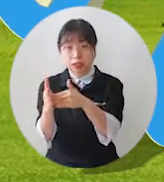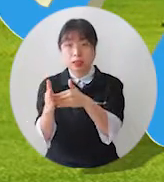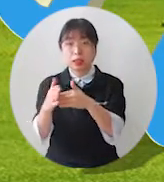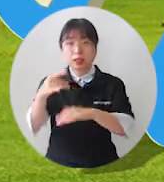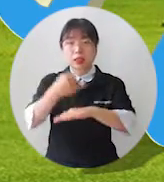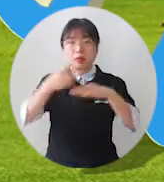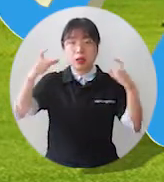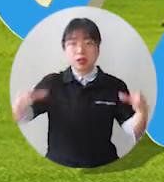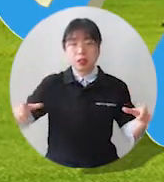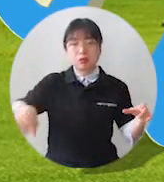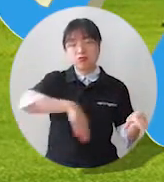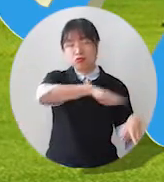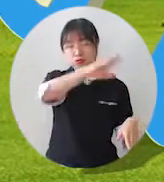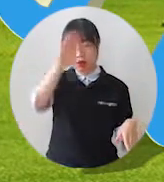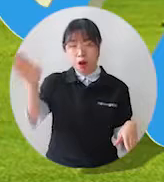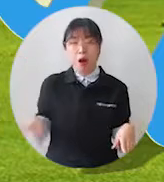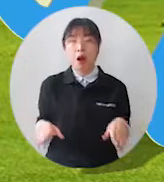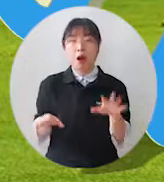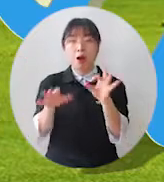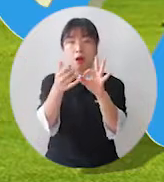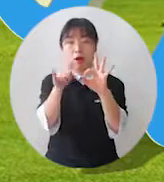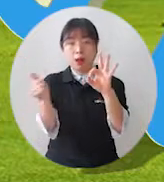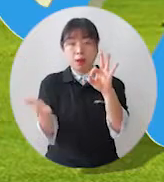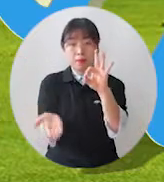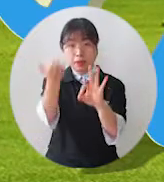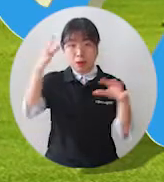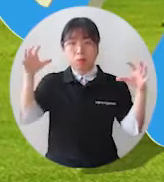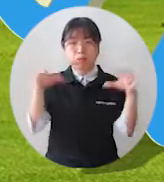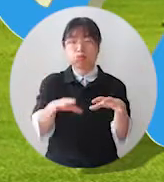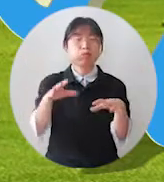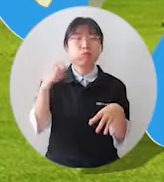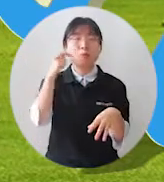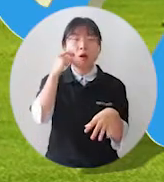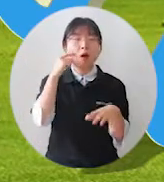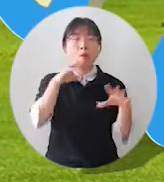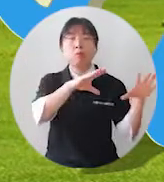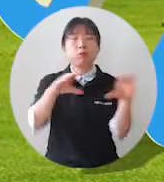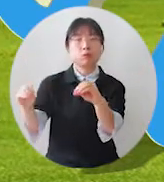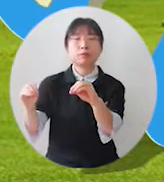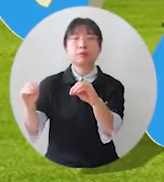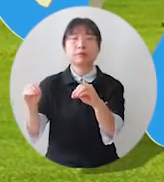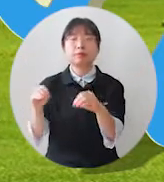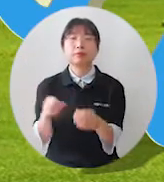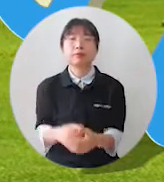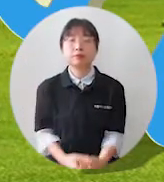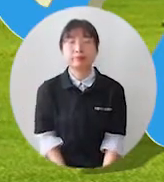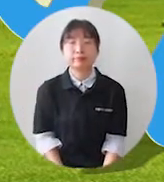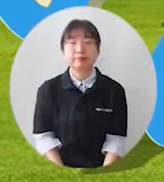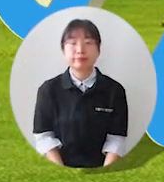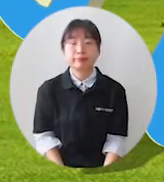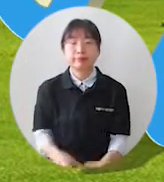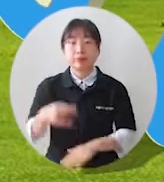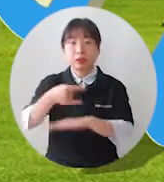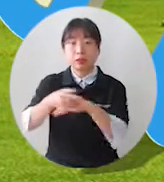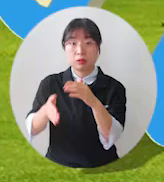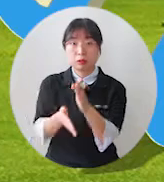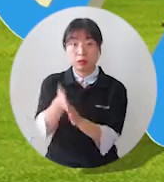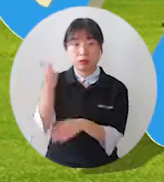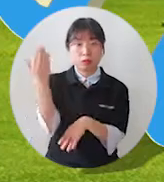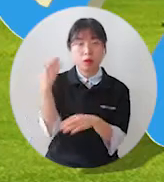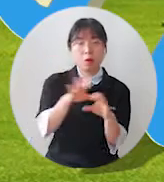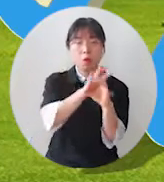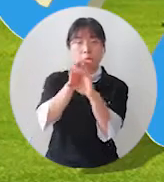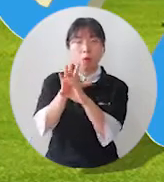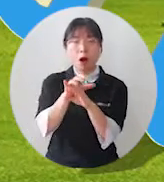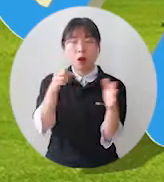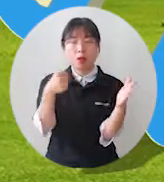24시까지 의왕시 전역에서 10인 이상이 모이는 모든 집회를 전면 금지한다고 밝혔습니다. 의왕시는